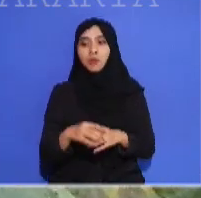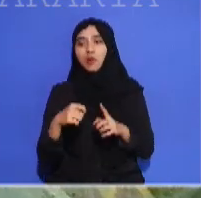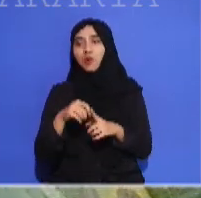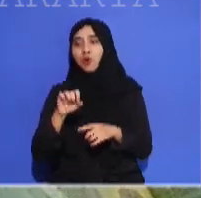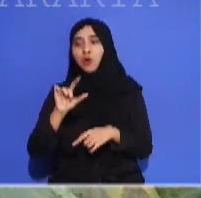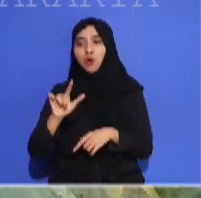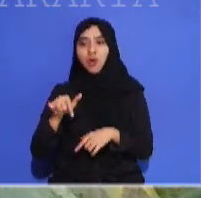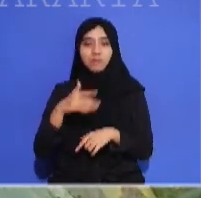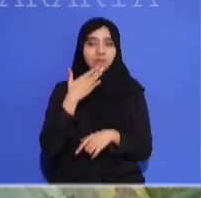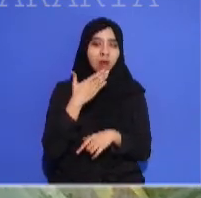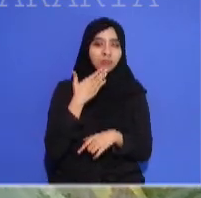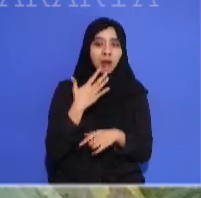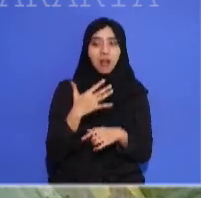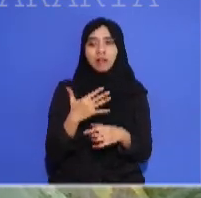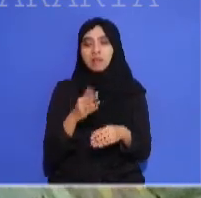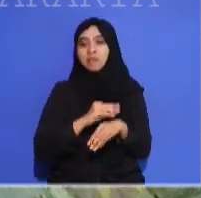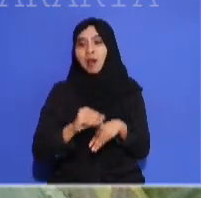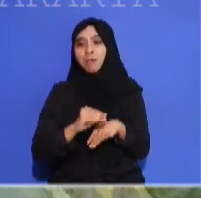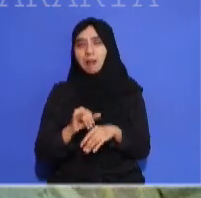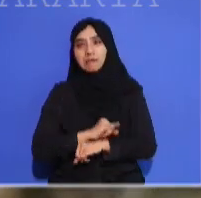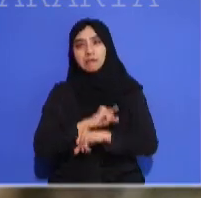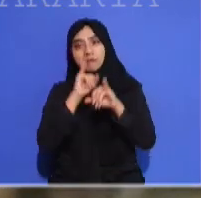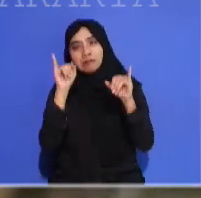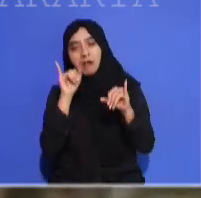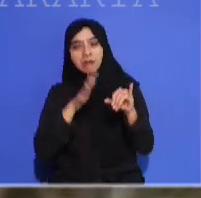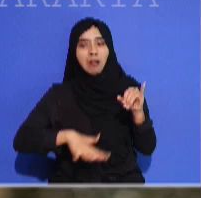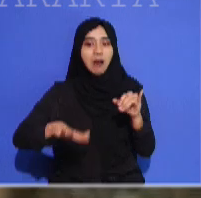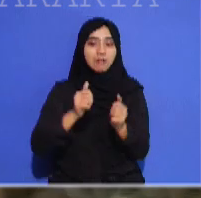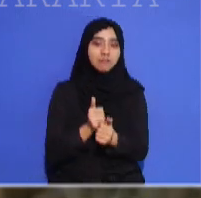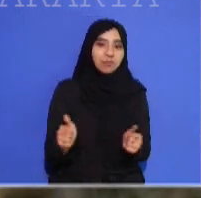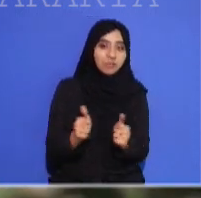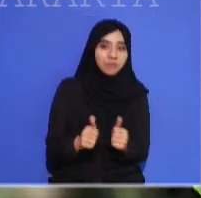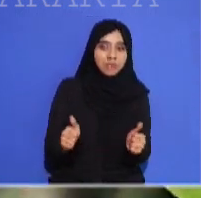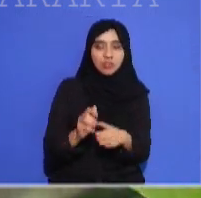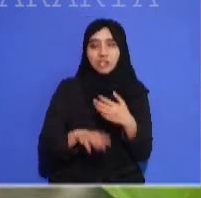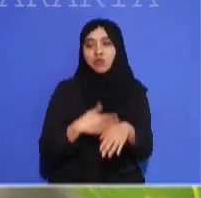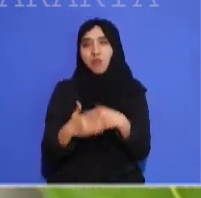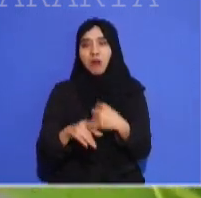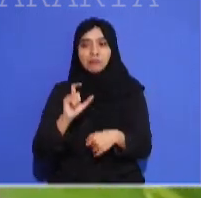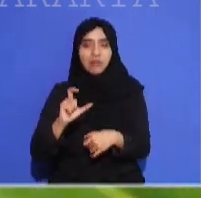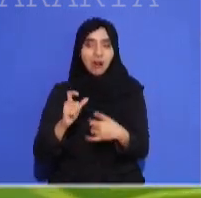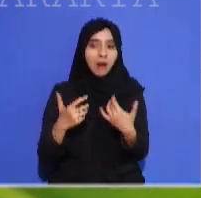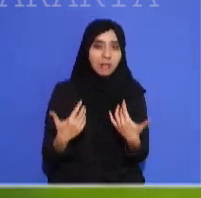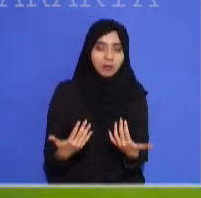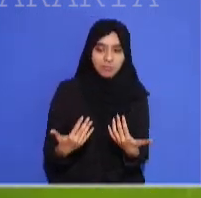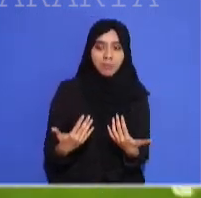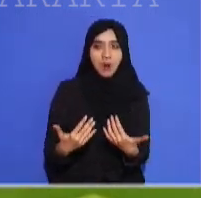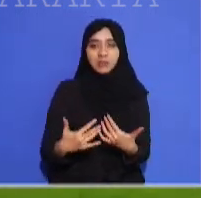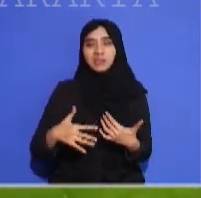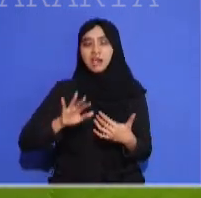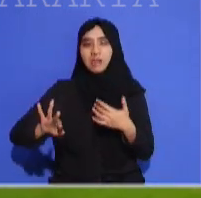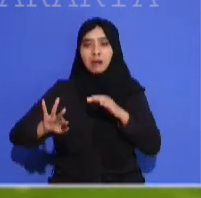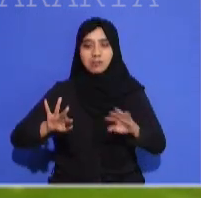sagedipun sulam taneman ingkang enggal. Karesikaning lahan ugi kedah dipun gatosaken kanthi cara mbubut suket ing sakiwa tengenipun